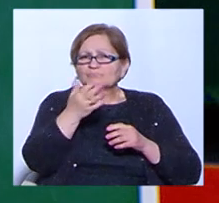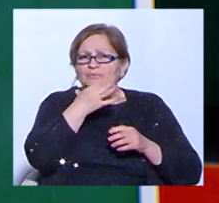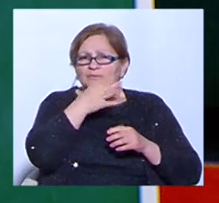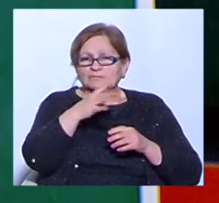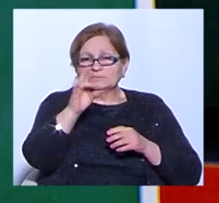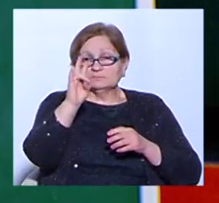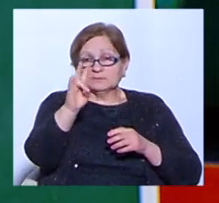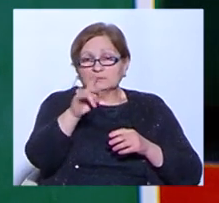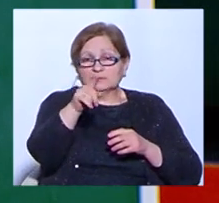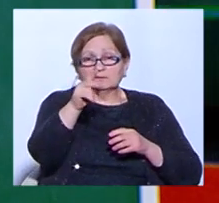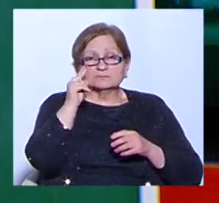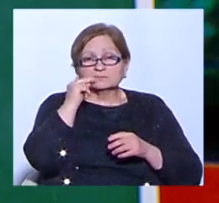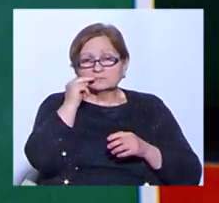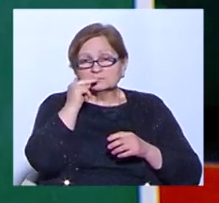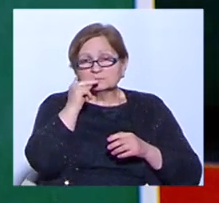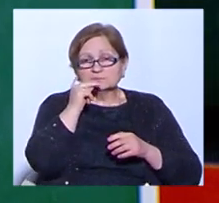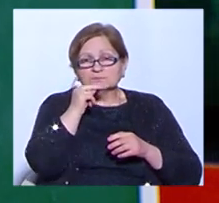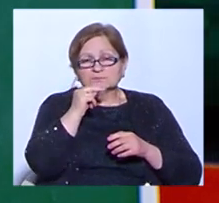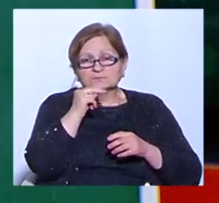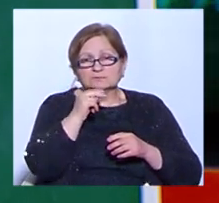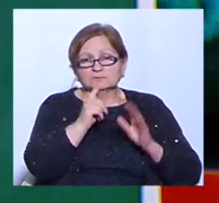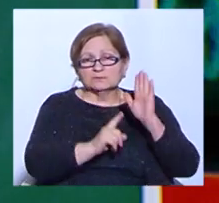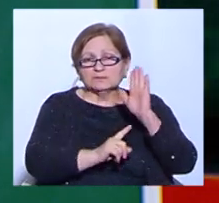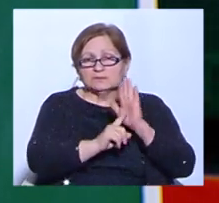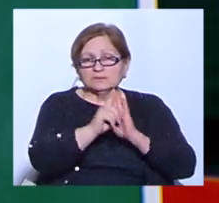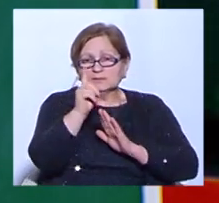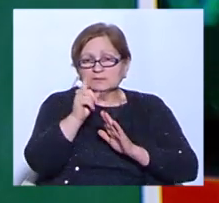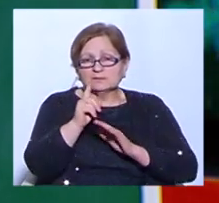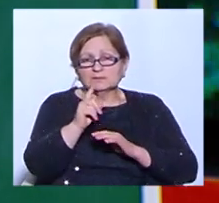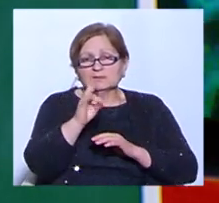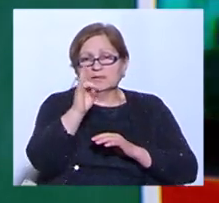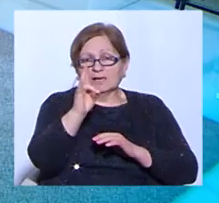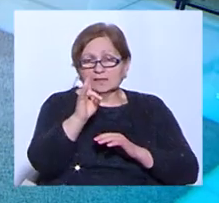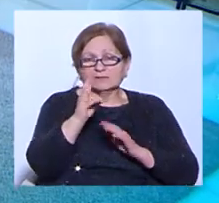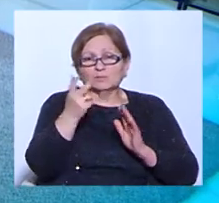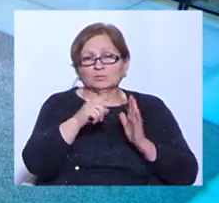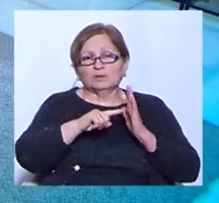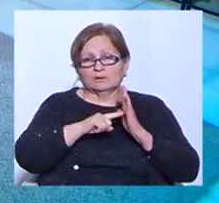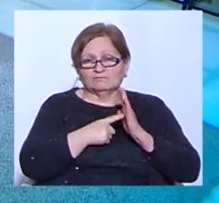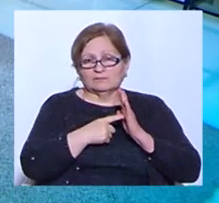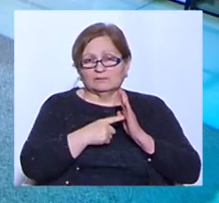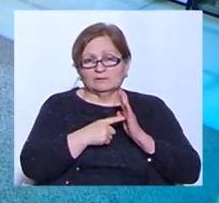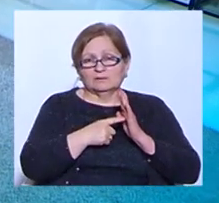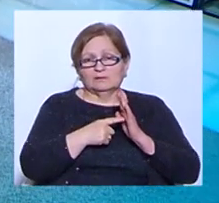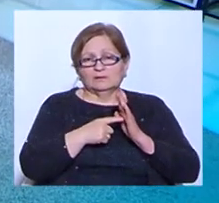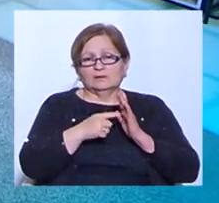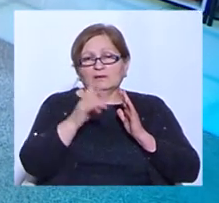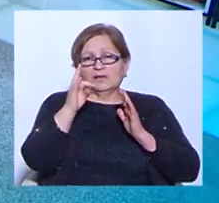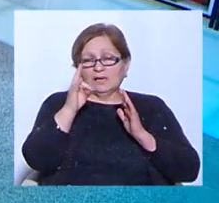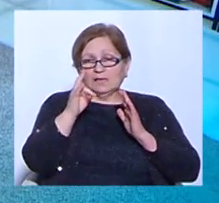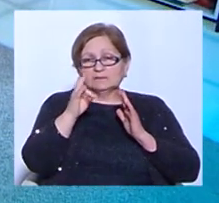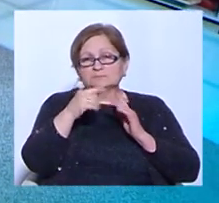n ნატურალური რიცხვისთვის, n საწყისი რიცხვისთვის გვექნება n-ი გავამრავლოთ